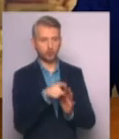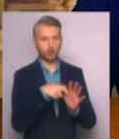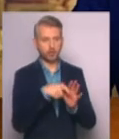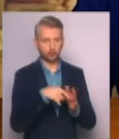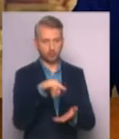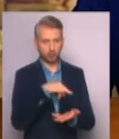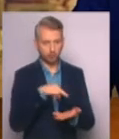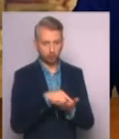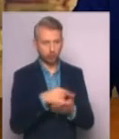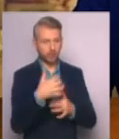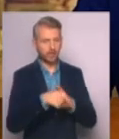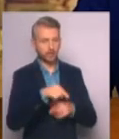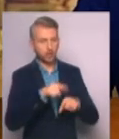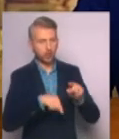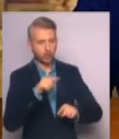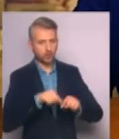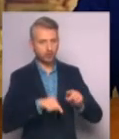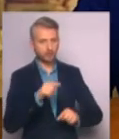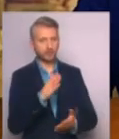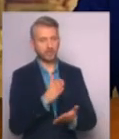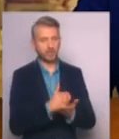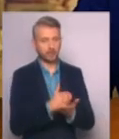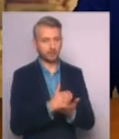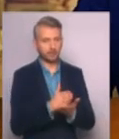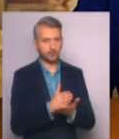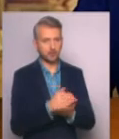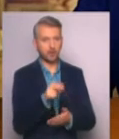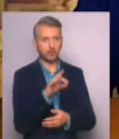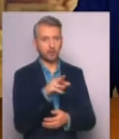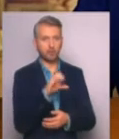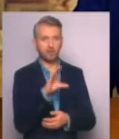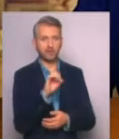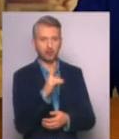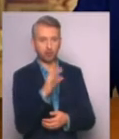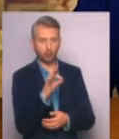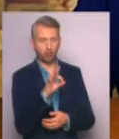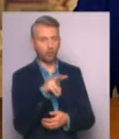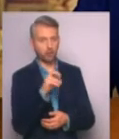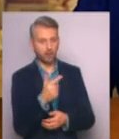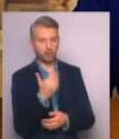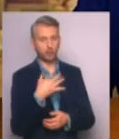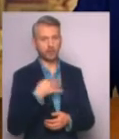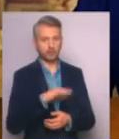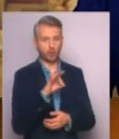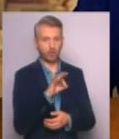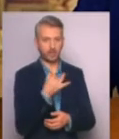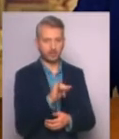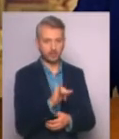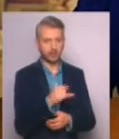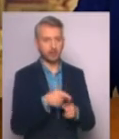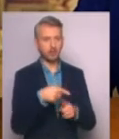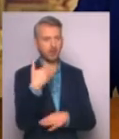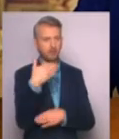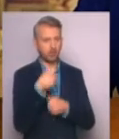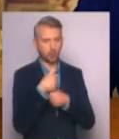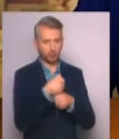тих родичів є Дормасенко Олег, його син Олексій. Це той прапороносець